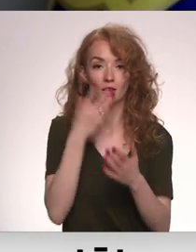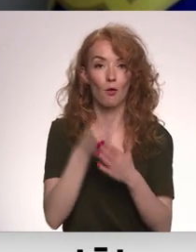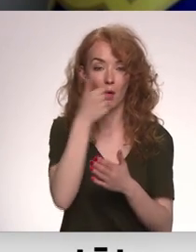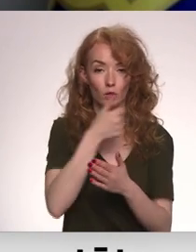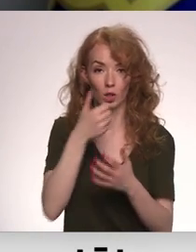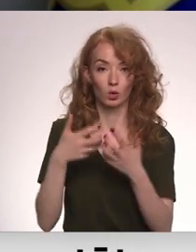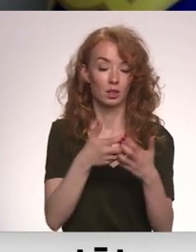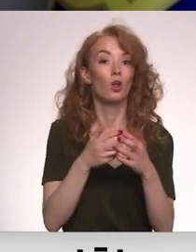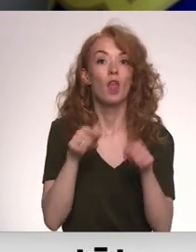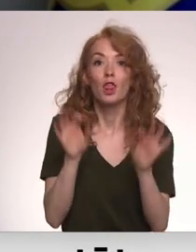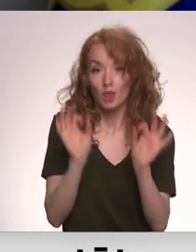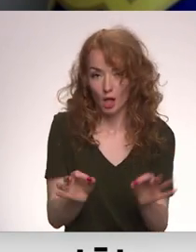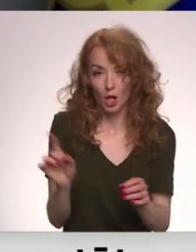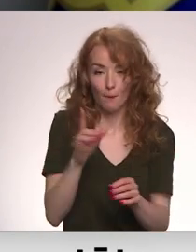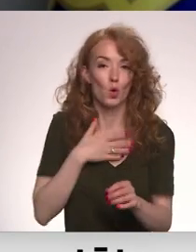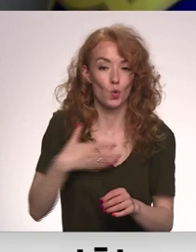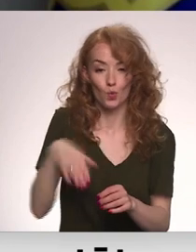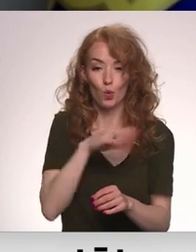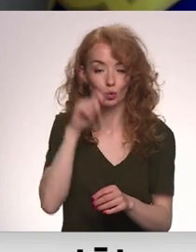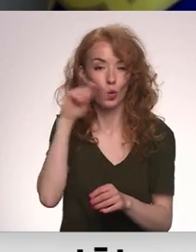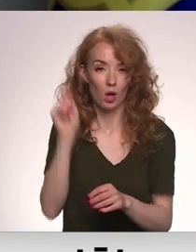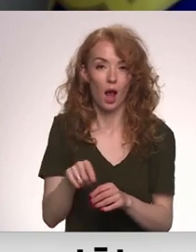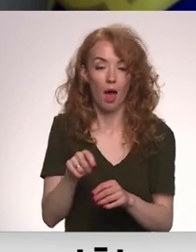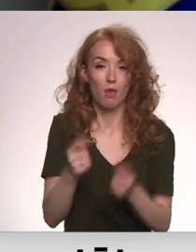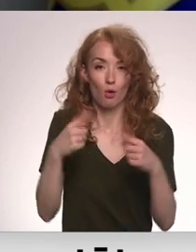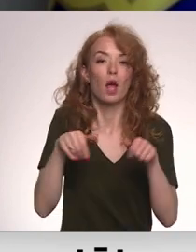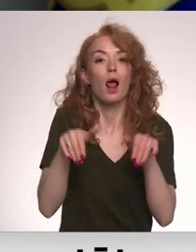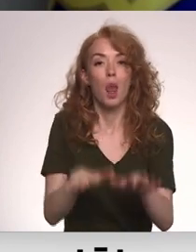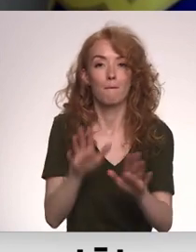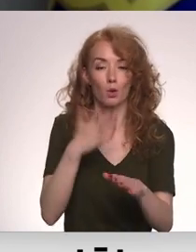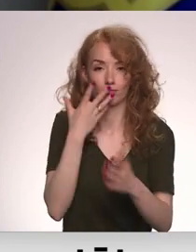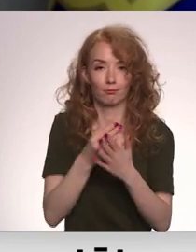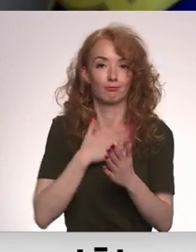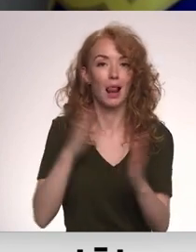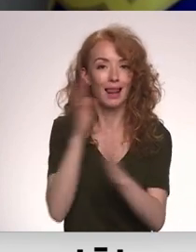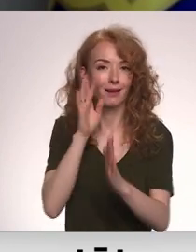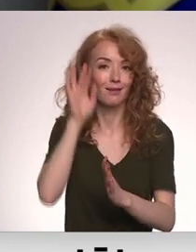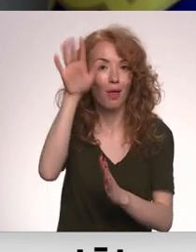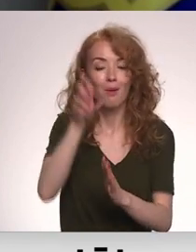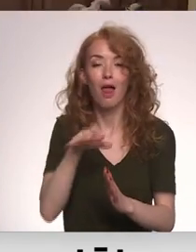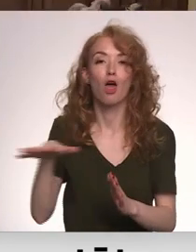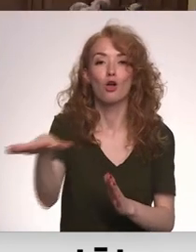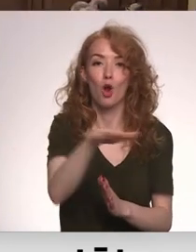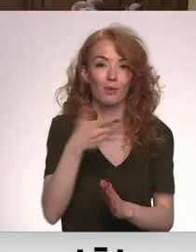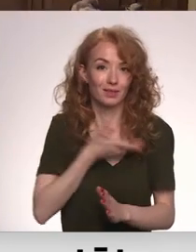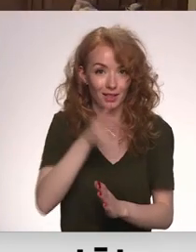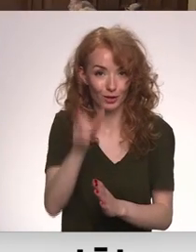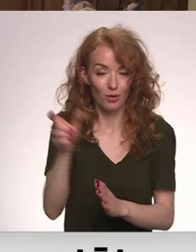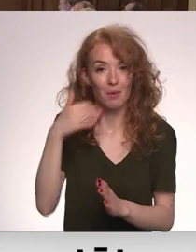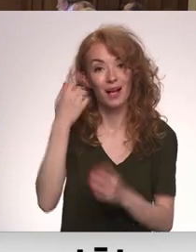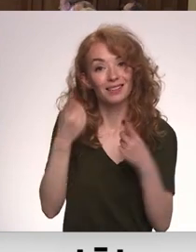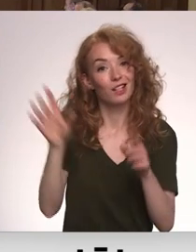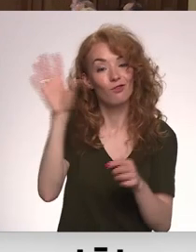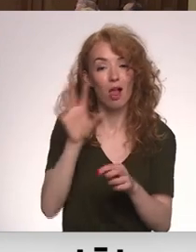ir. Jo tieši mums Ukrainā tiek lemts par likteņiem, par mums visiem, par Eiropas iedzīvotājiem. Kad citas